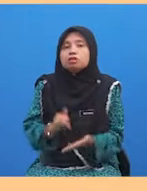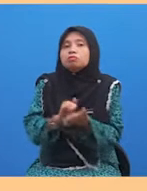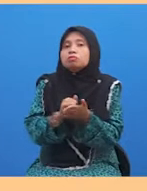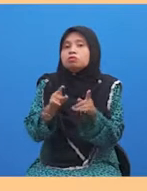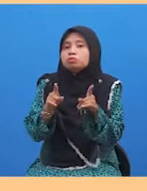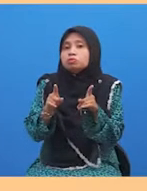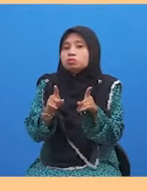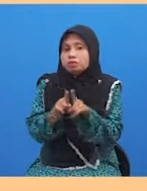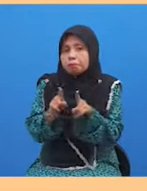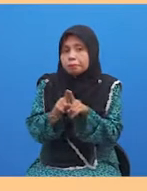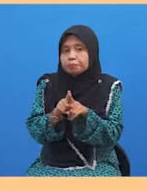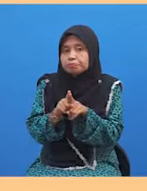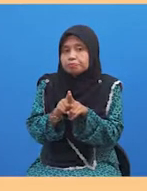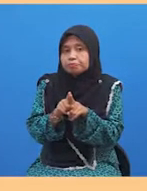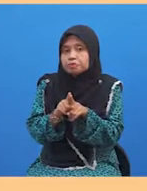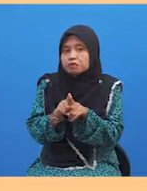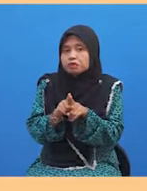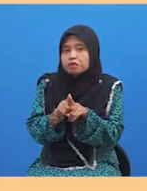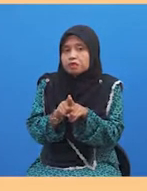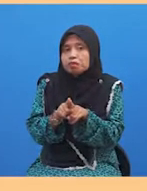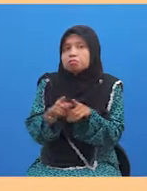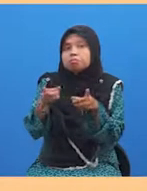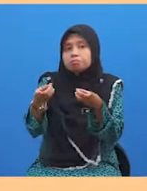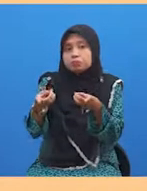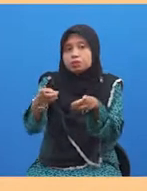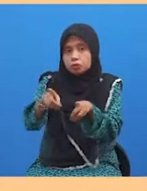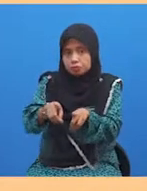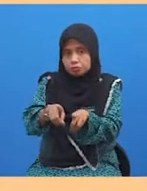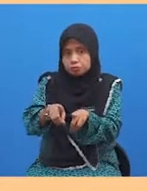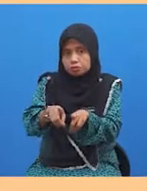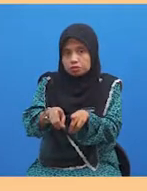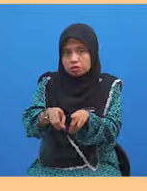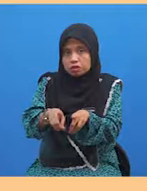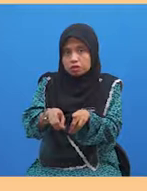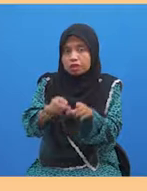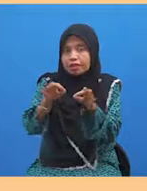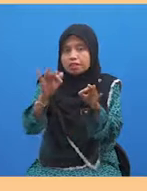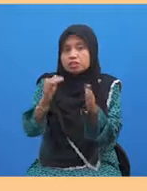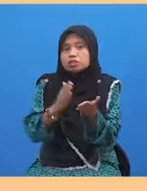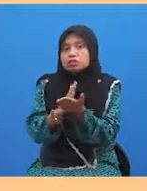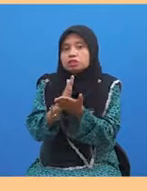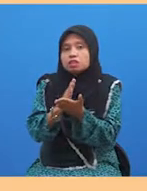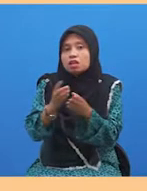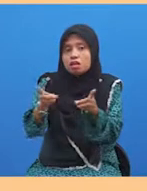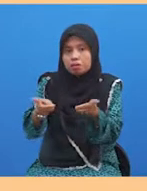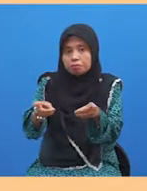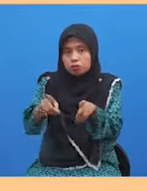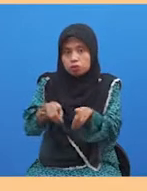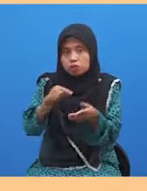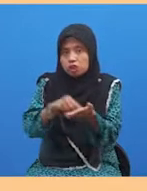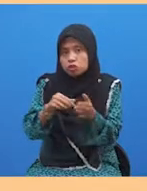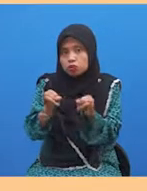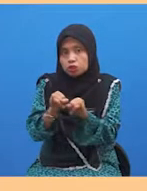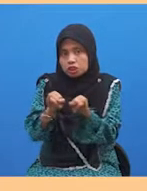Begitu juga murid haruslah menyatakan peristiwa. Ayat yang seterusnya, peristiwa